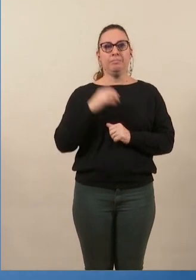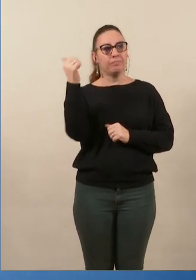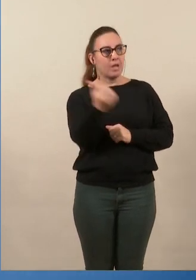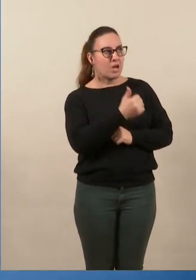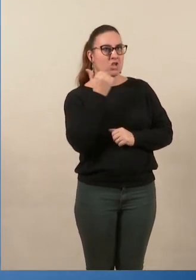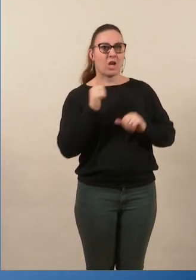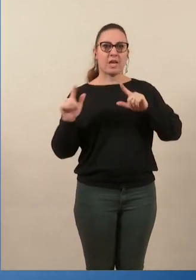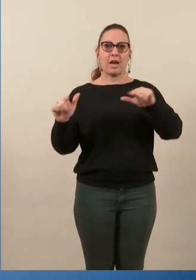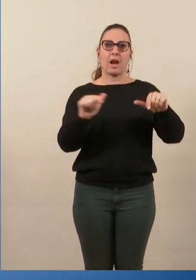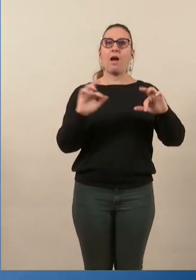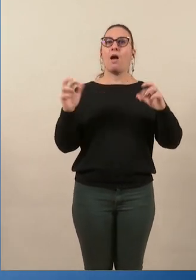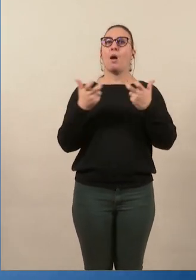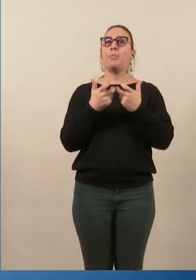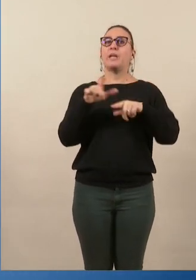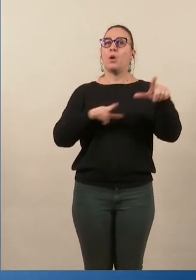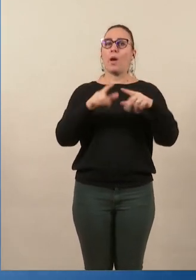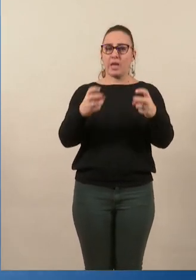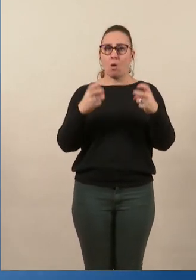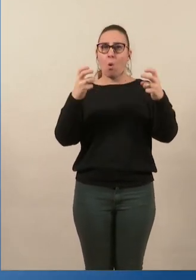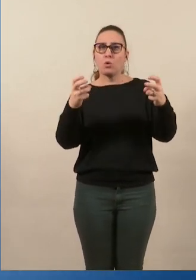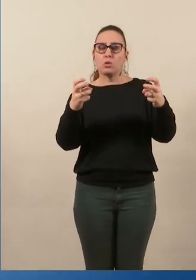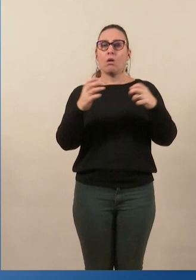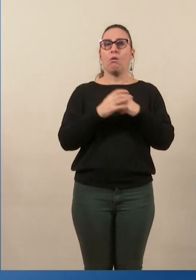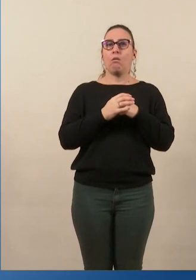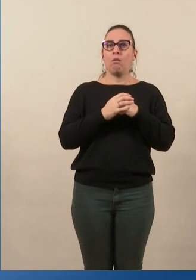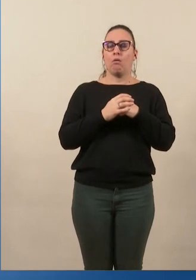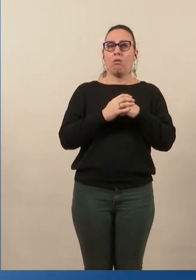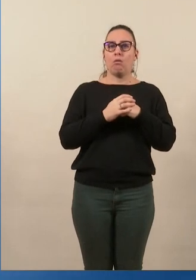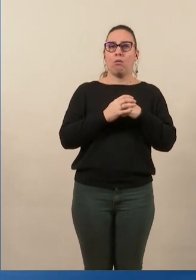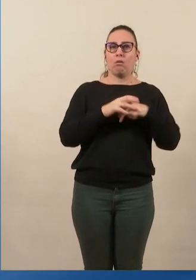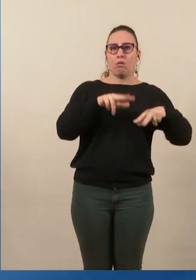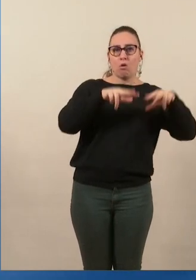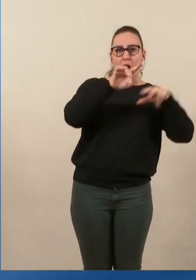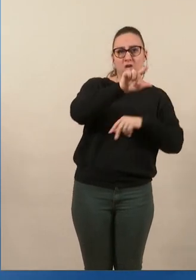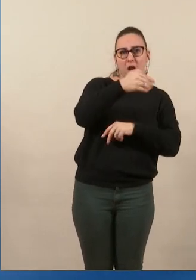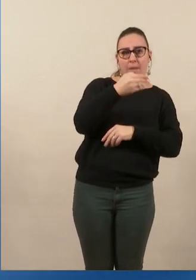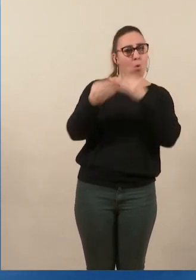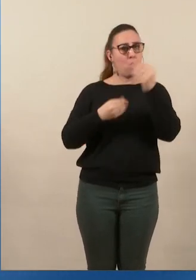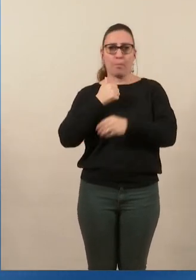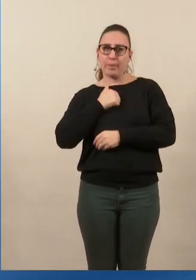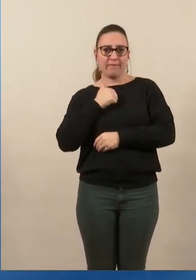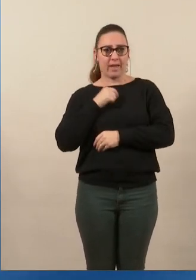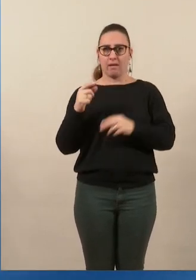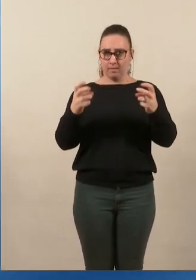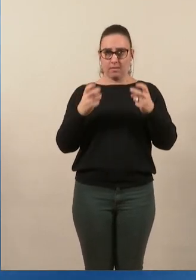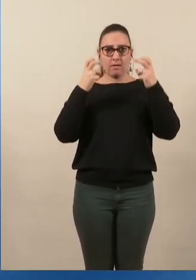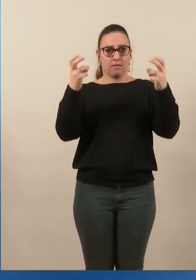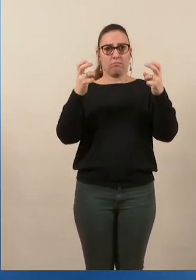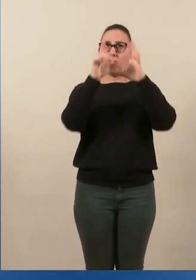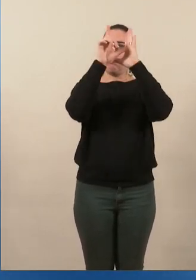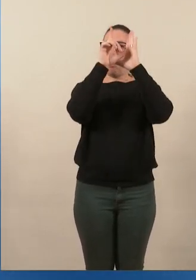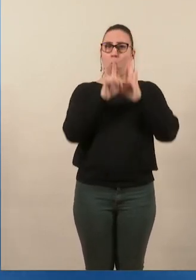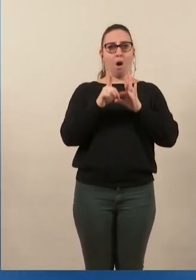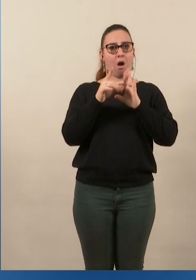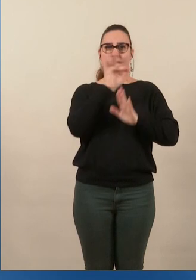ici que le les hausses de loyers que ça soit des logements sociaux et des logements privés ces Haes de loyers sont encadrés en France ne